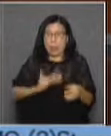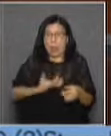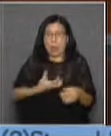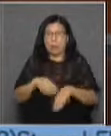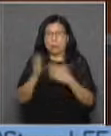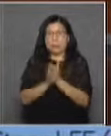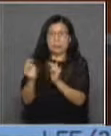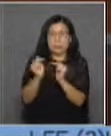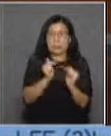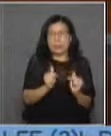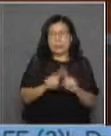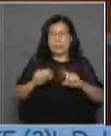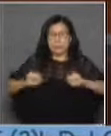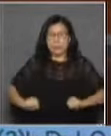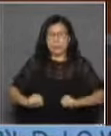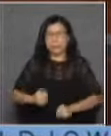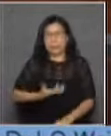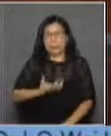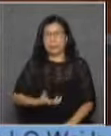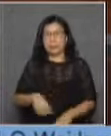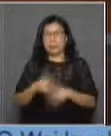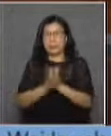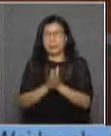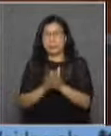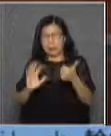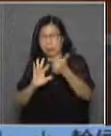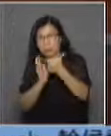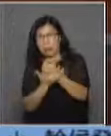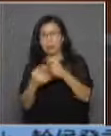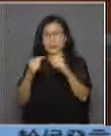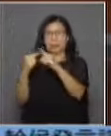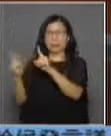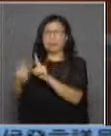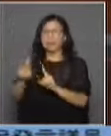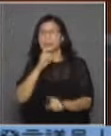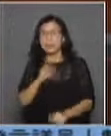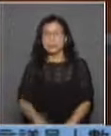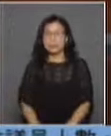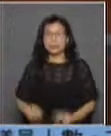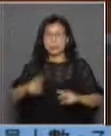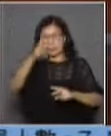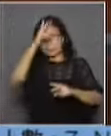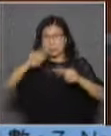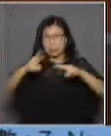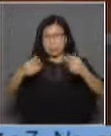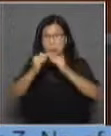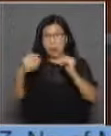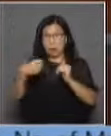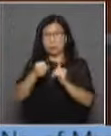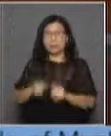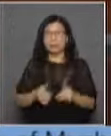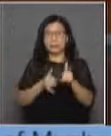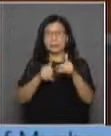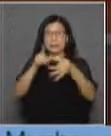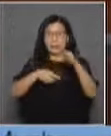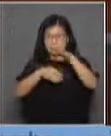度繼續喺度為所欲為，係嘛？同埋佢啲流羅親信個個都係嘅，係嘛？發展局局長就跟住呢一個嘅劏